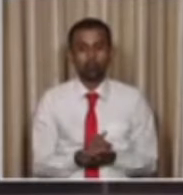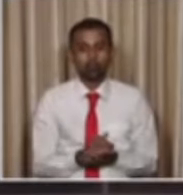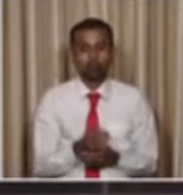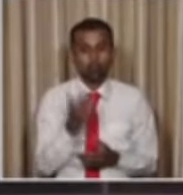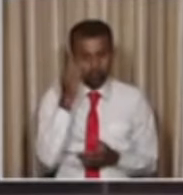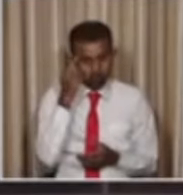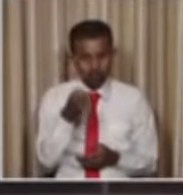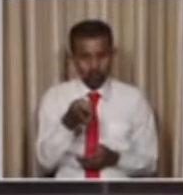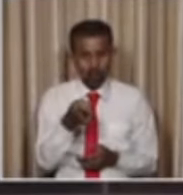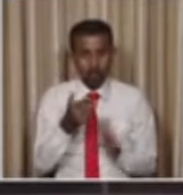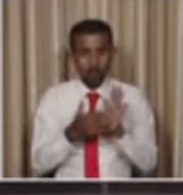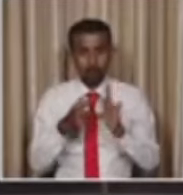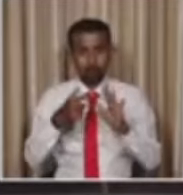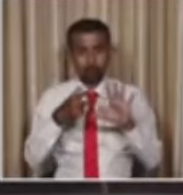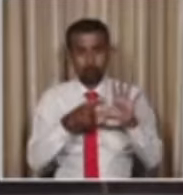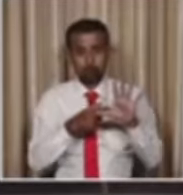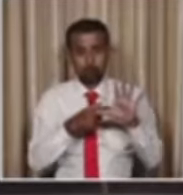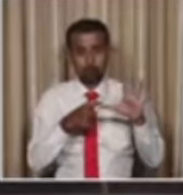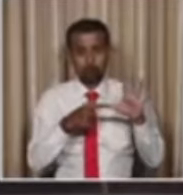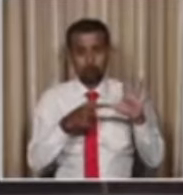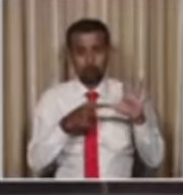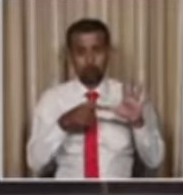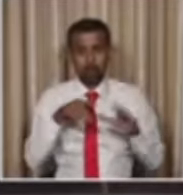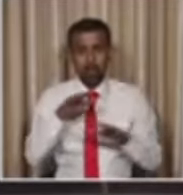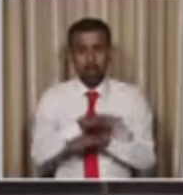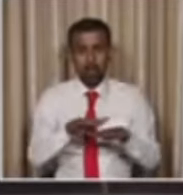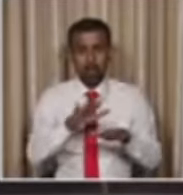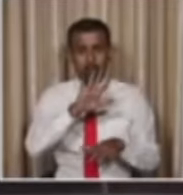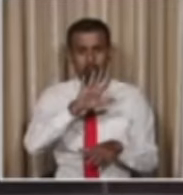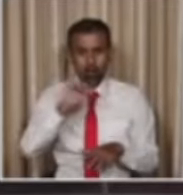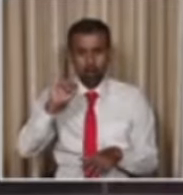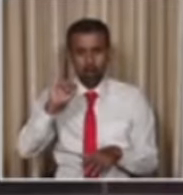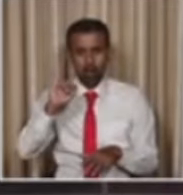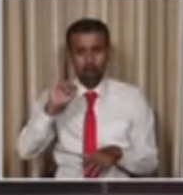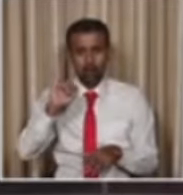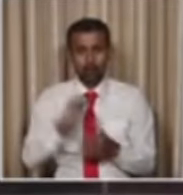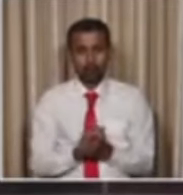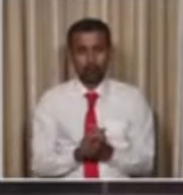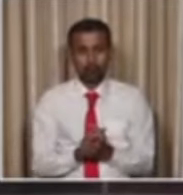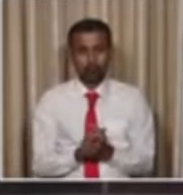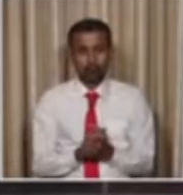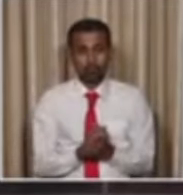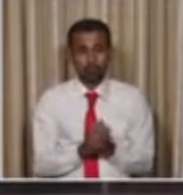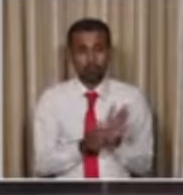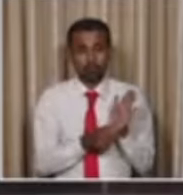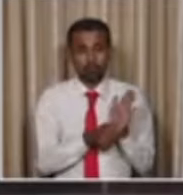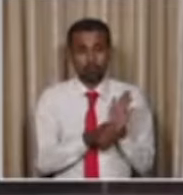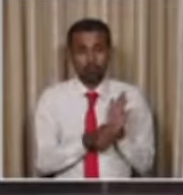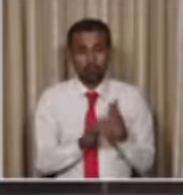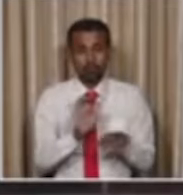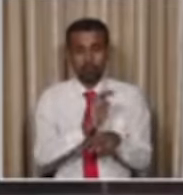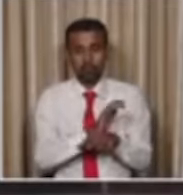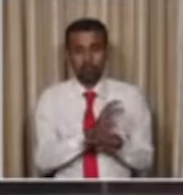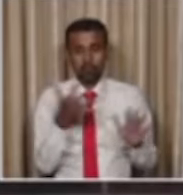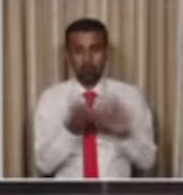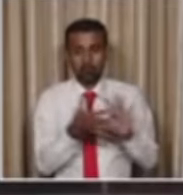දන්නවා. අද මියන්මාරේ මියාවඩිවල ළමයි 56කට වැඩි ප්‍රමාණයක් අපරාධ පරිගණක අපරාධ වලට යොමු